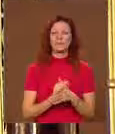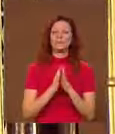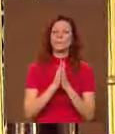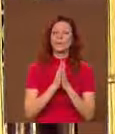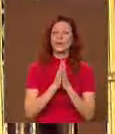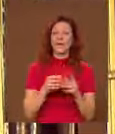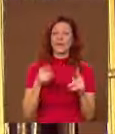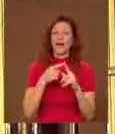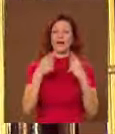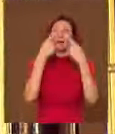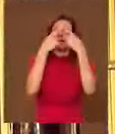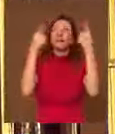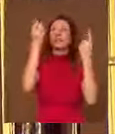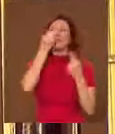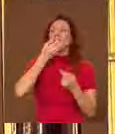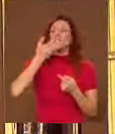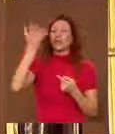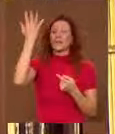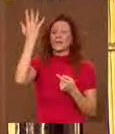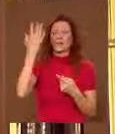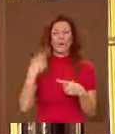Молитвата към Светия Дух като